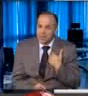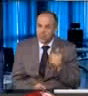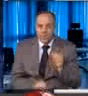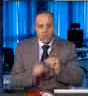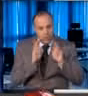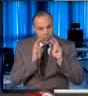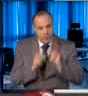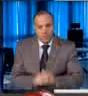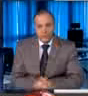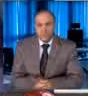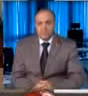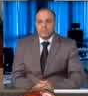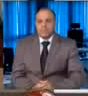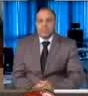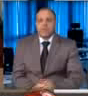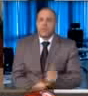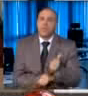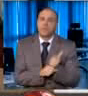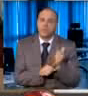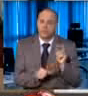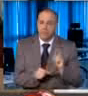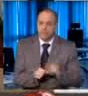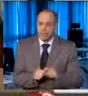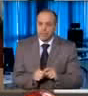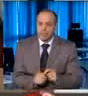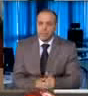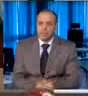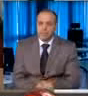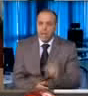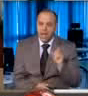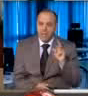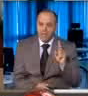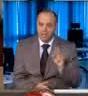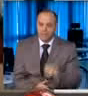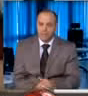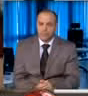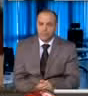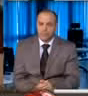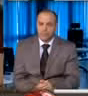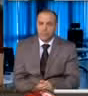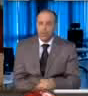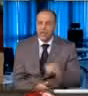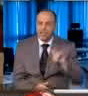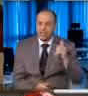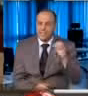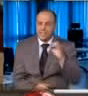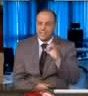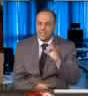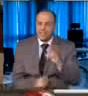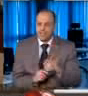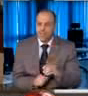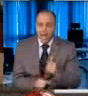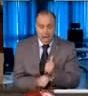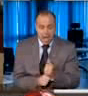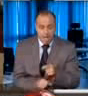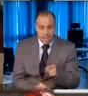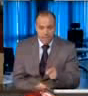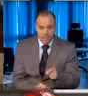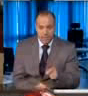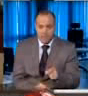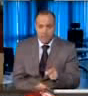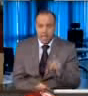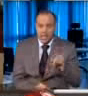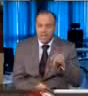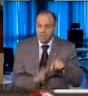والمشاهدة. شاركنا عمناول في الدورة 12 وجي سي سي، والسنة جات معناها الدورة